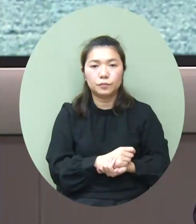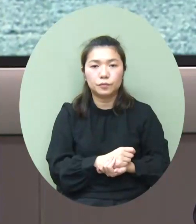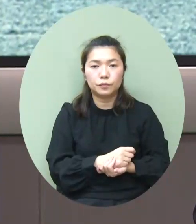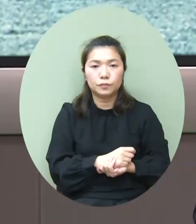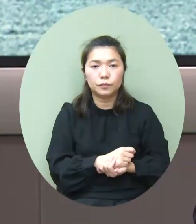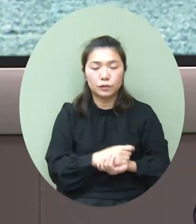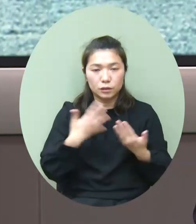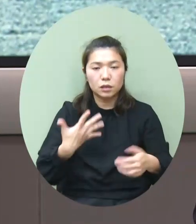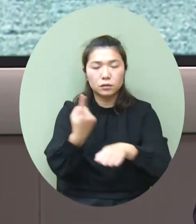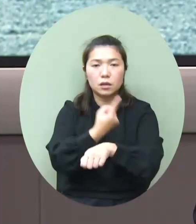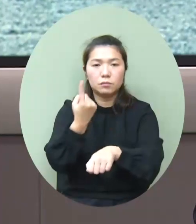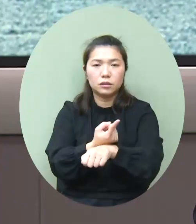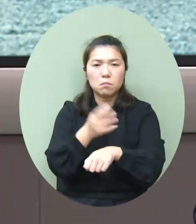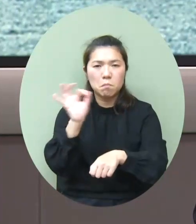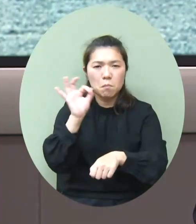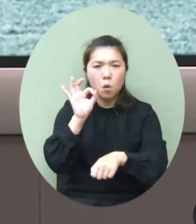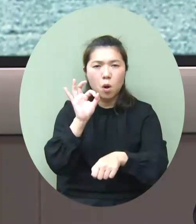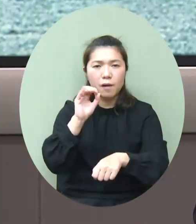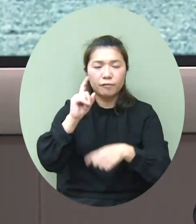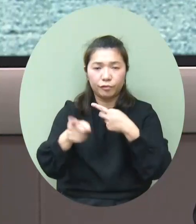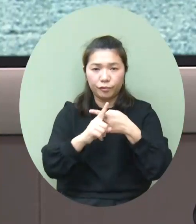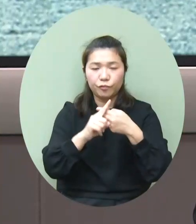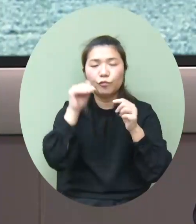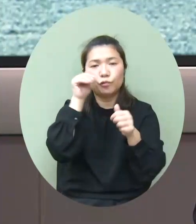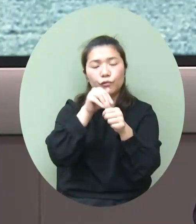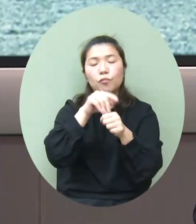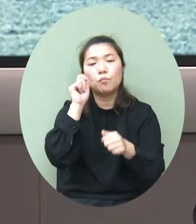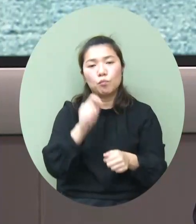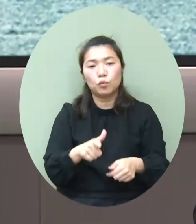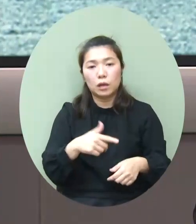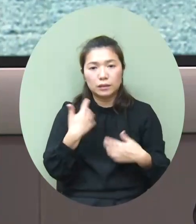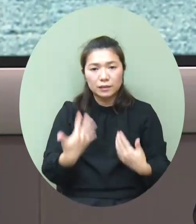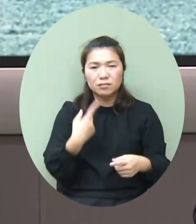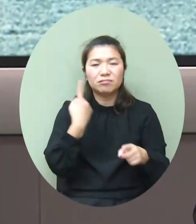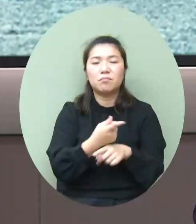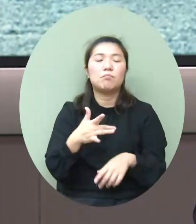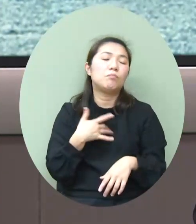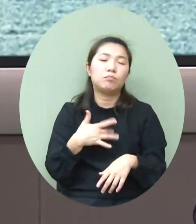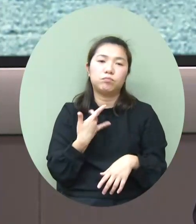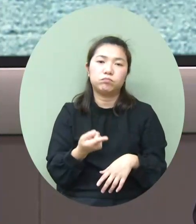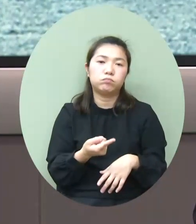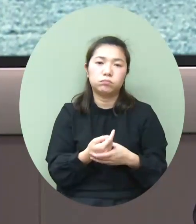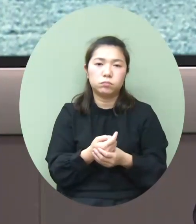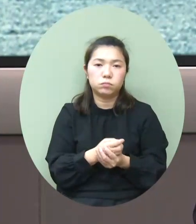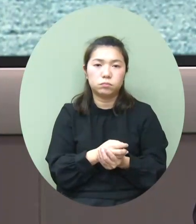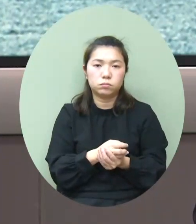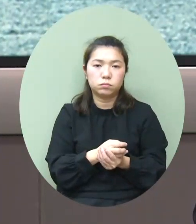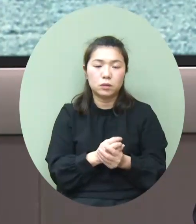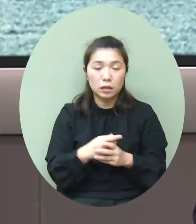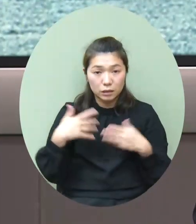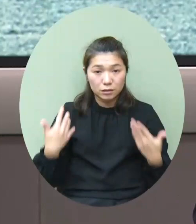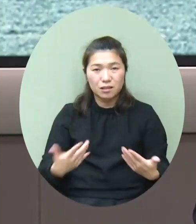案。我们暂时没有做风险的通知，因为这是不切实际